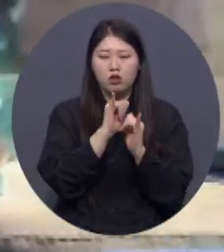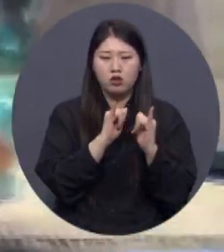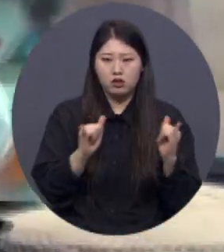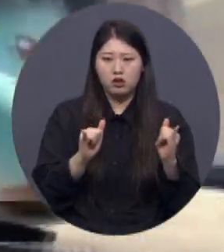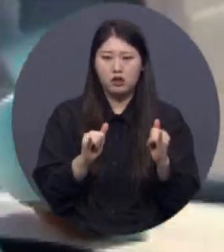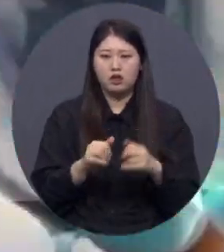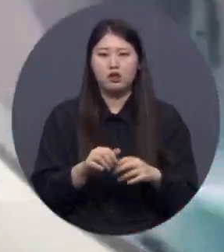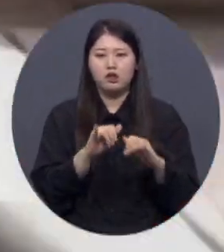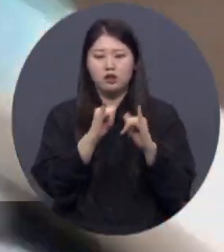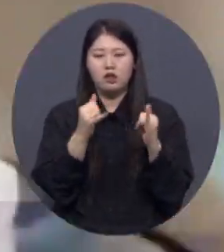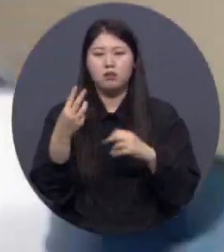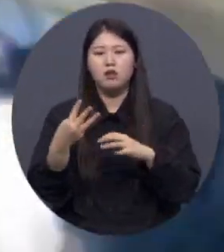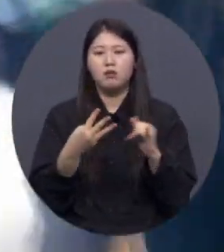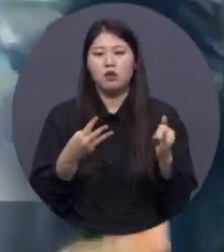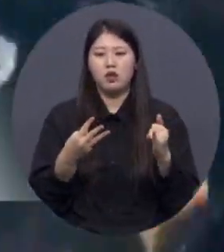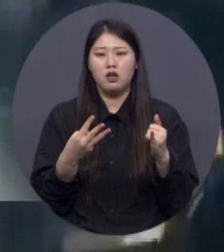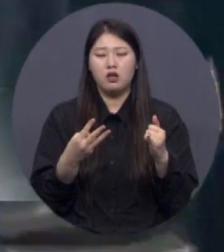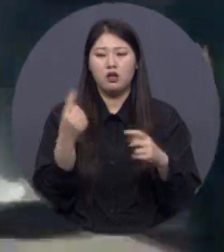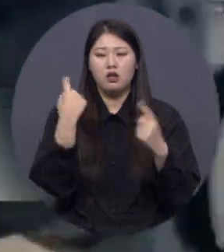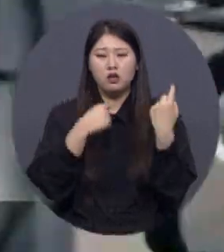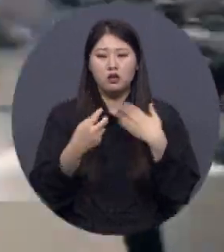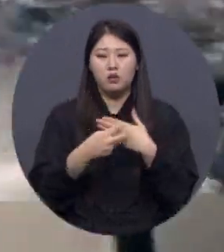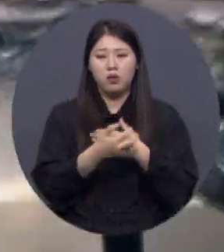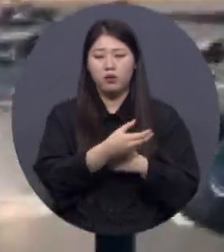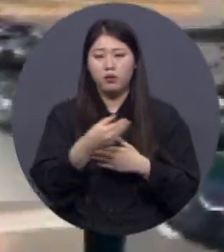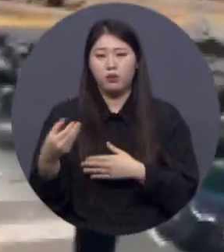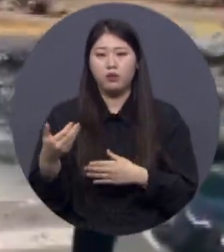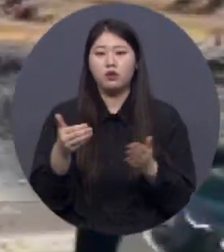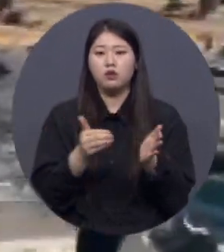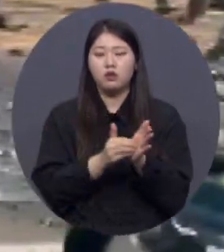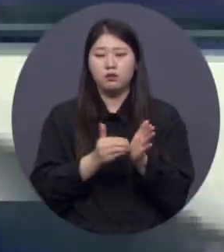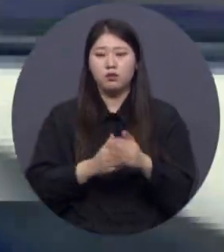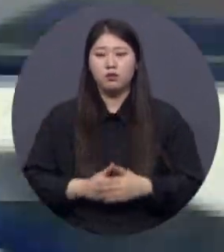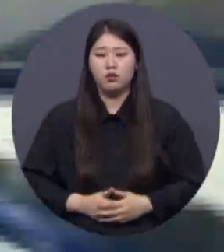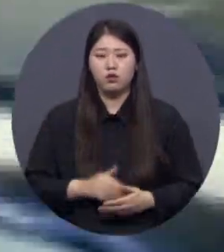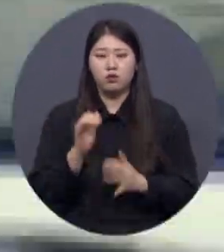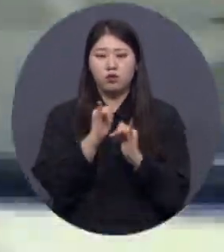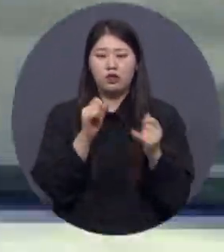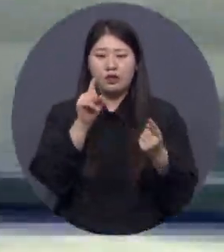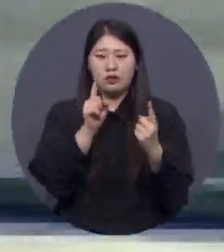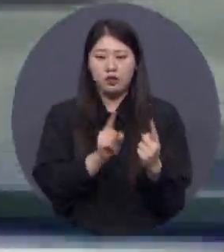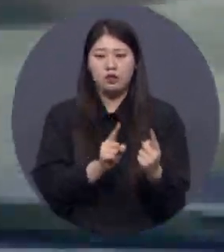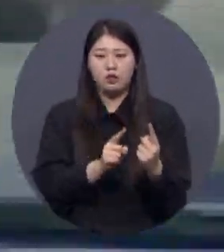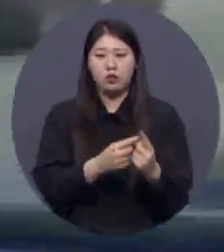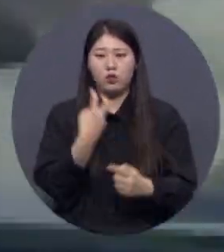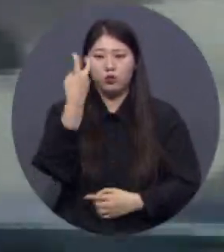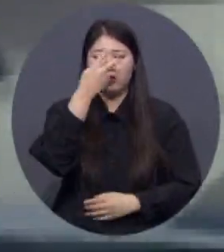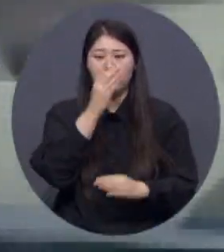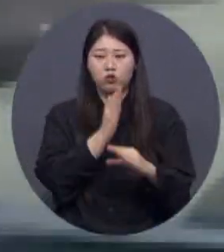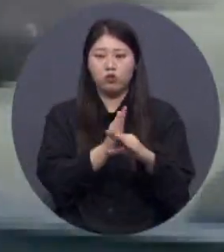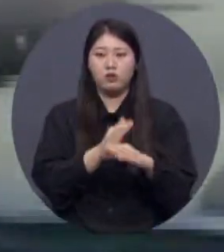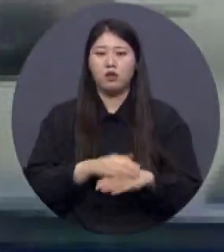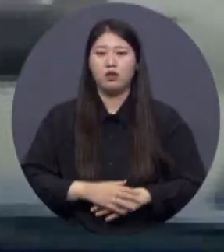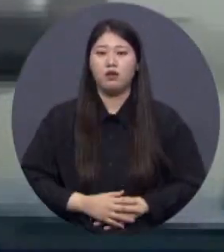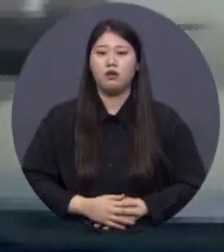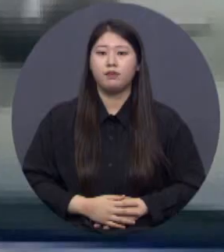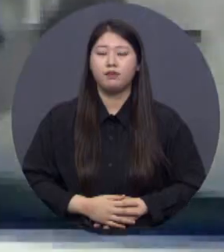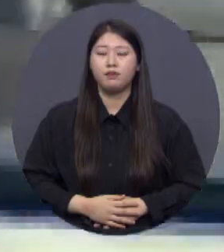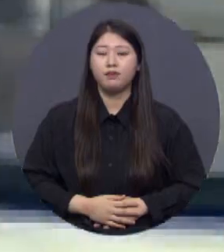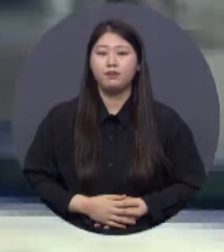동승자 등 3명이 다쳐 병원으로 옮겨졌습니다 경찰은 운전자 등을 상대로 정확한 사고 경위를 조사하고